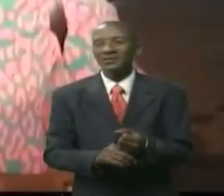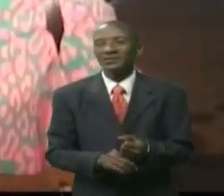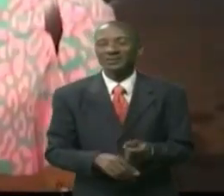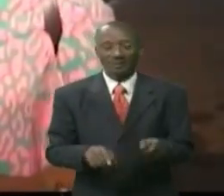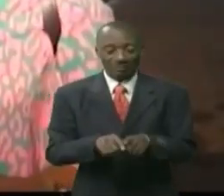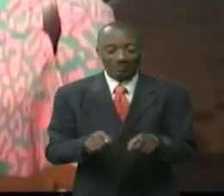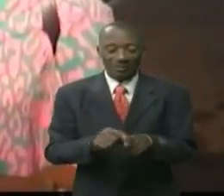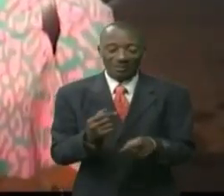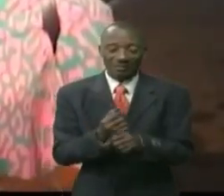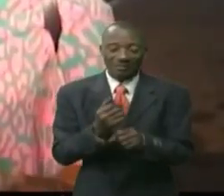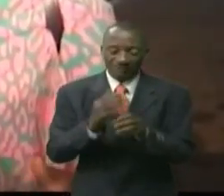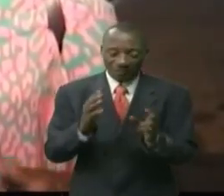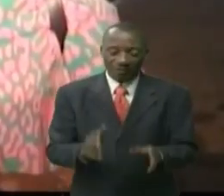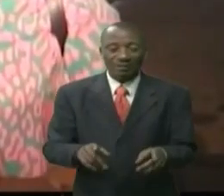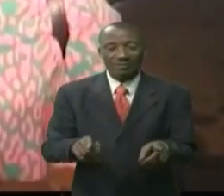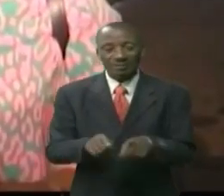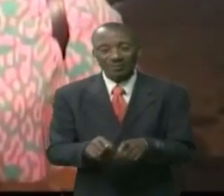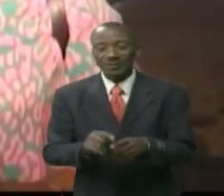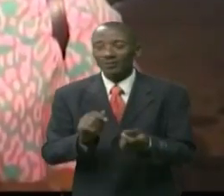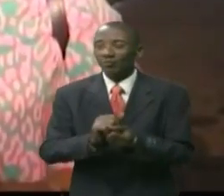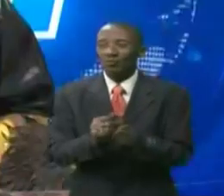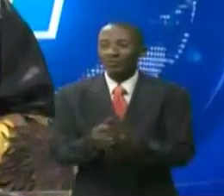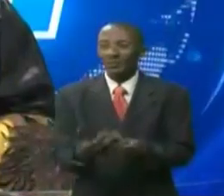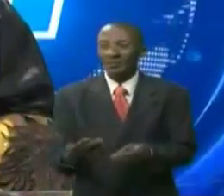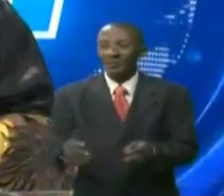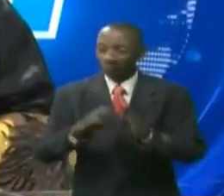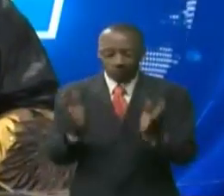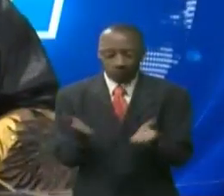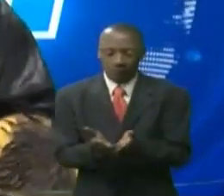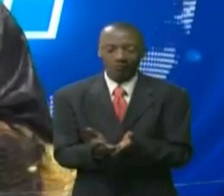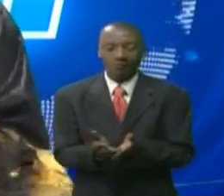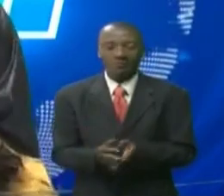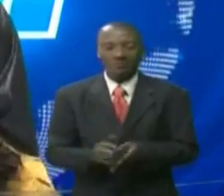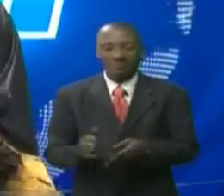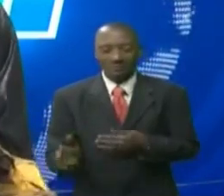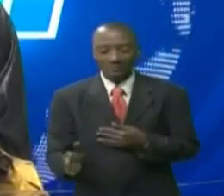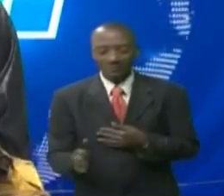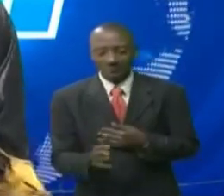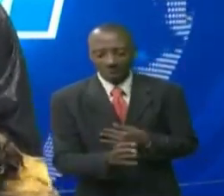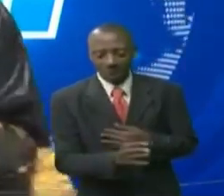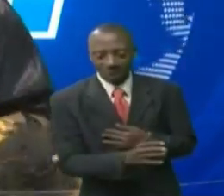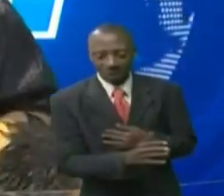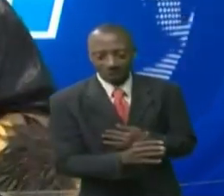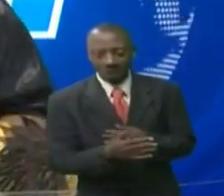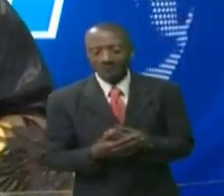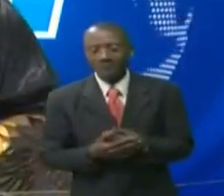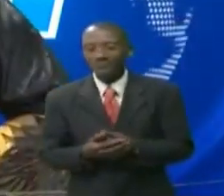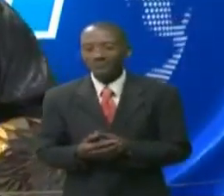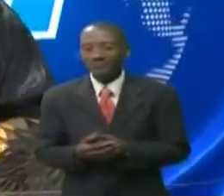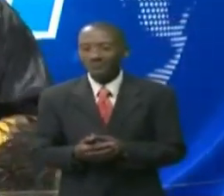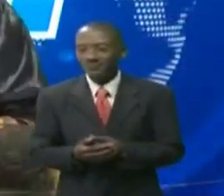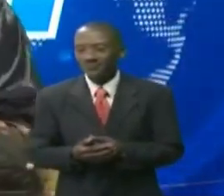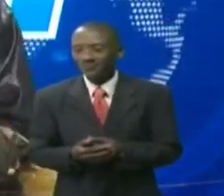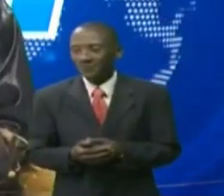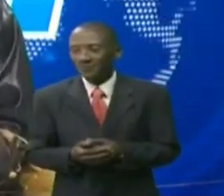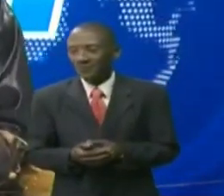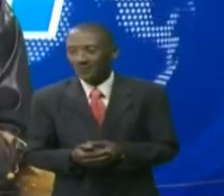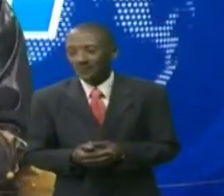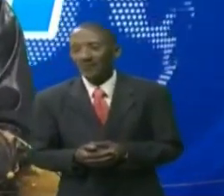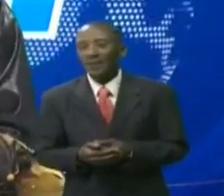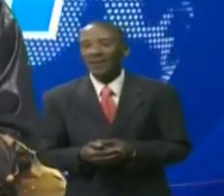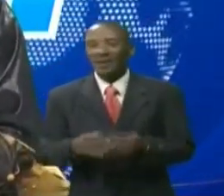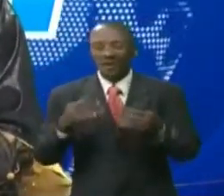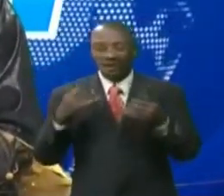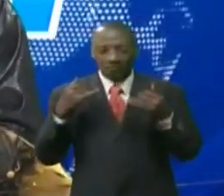toute chaîne de télévision et de radio concevoir un plan d'information et d'éducation des électeurs en